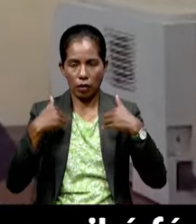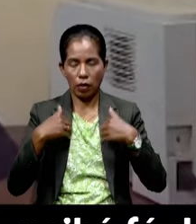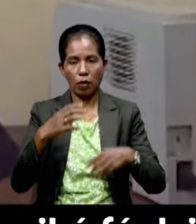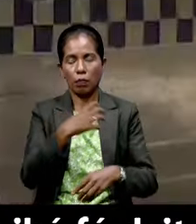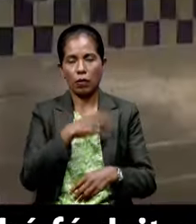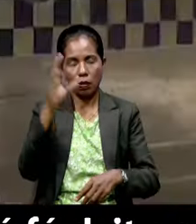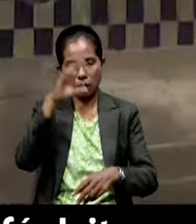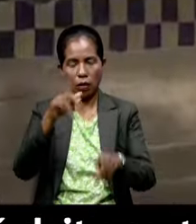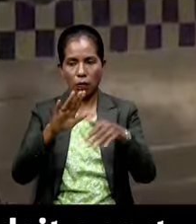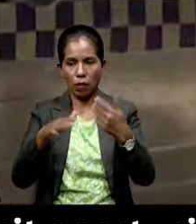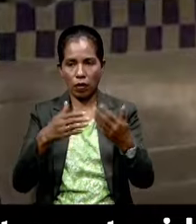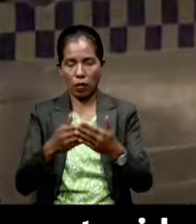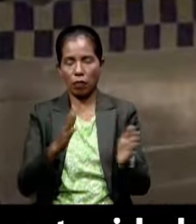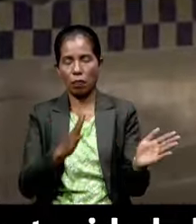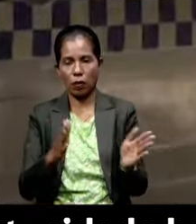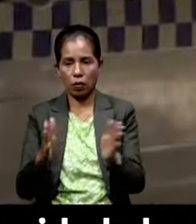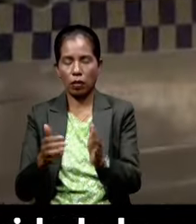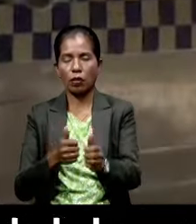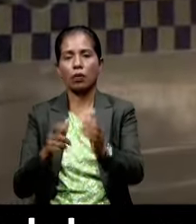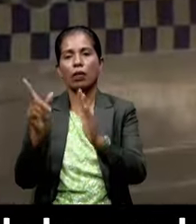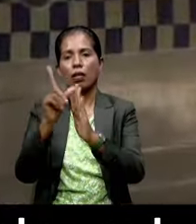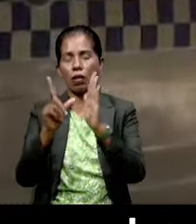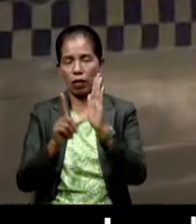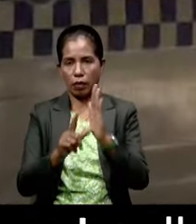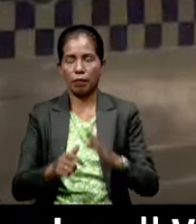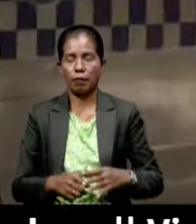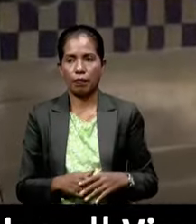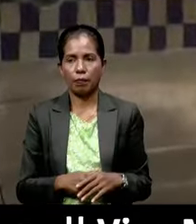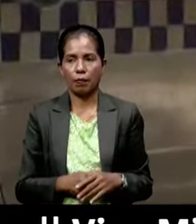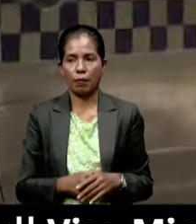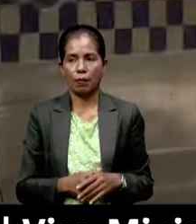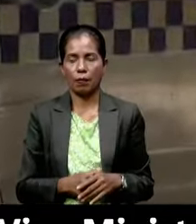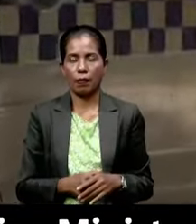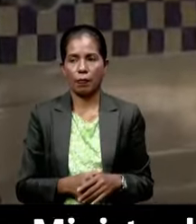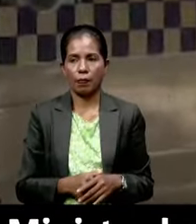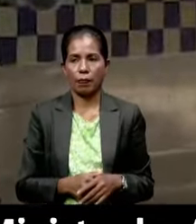tuir suspeitu sira ho di prosesu tuir lei. Equipa cobertura, GMN.